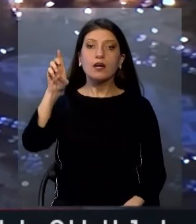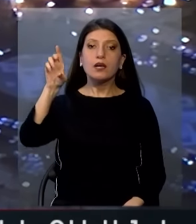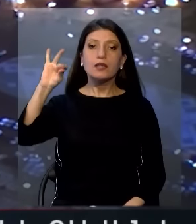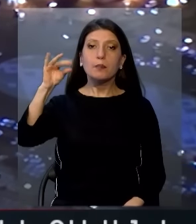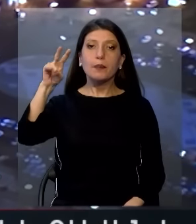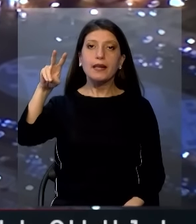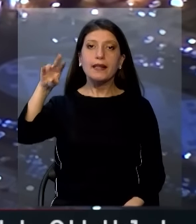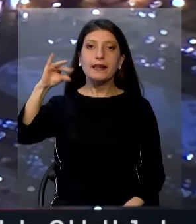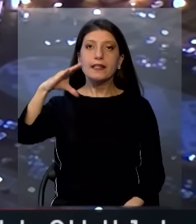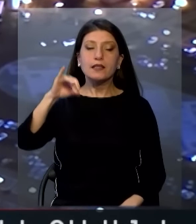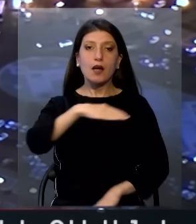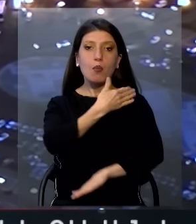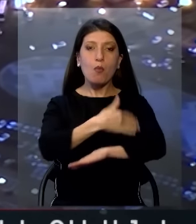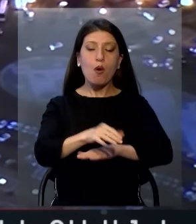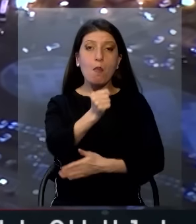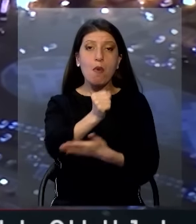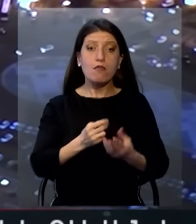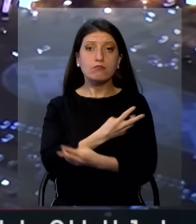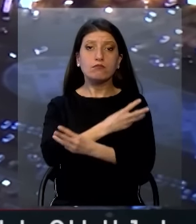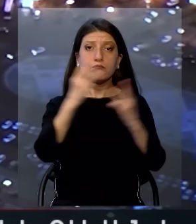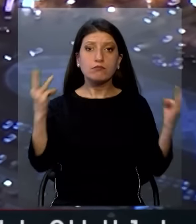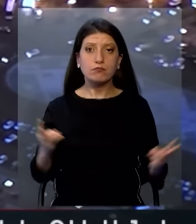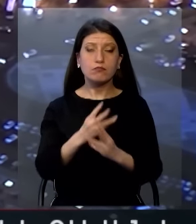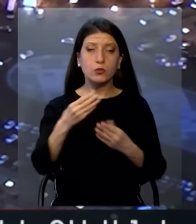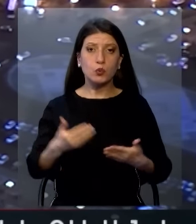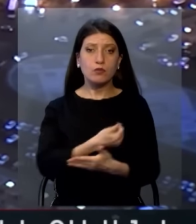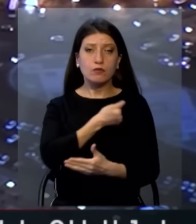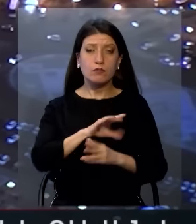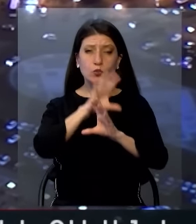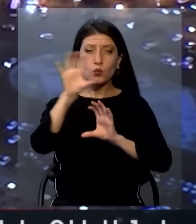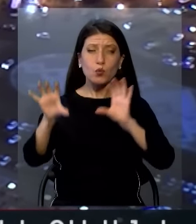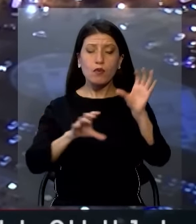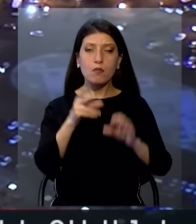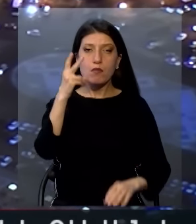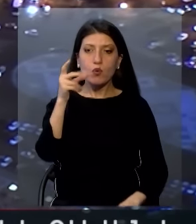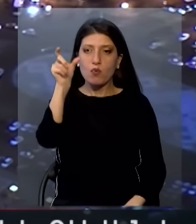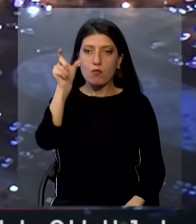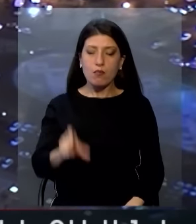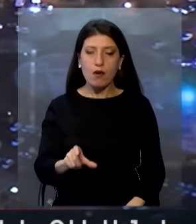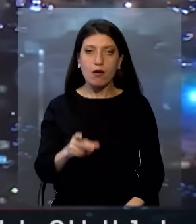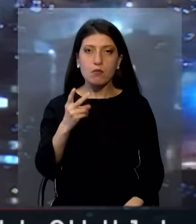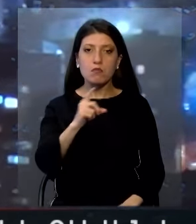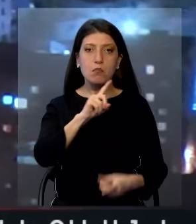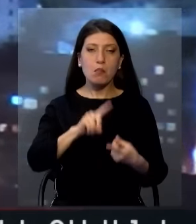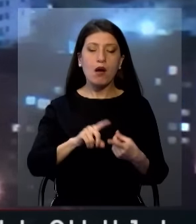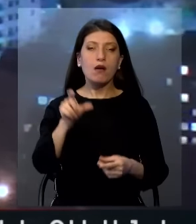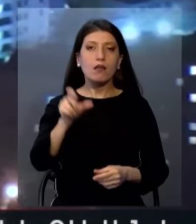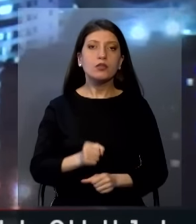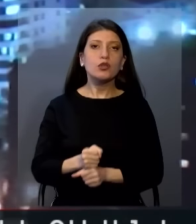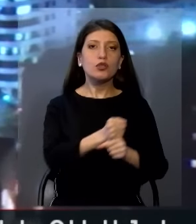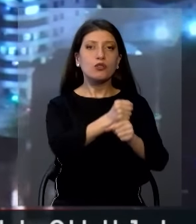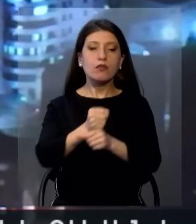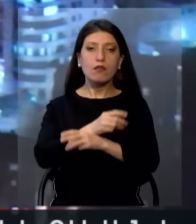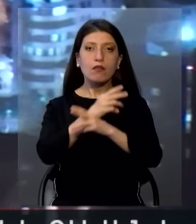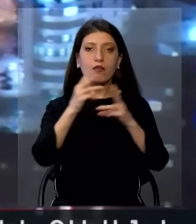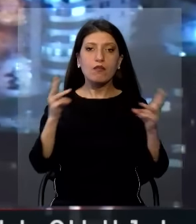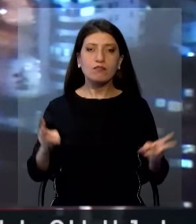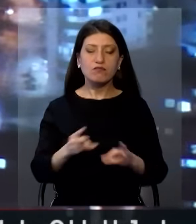գտնվող պահեստային տարածքում բռնկված հրդեհի մասին լուրով։ Ծխահարվել է երկու մարդ, նրանցից մեկը հրշեջ։ Կրակի բաժինը է